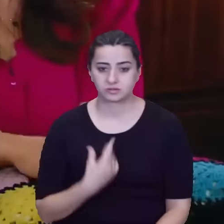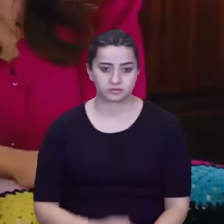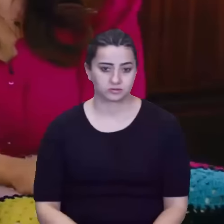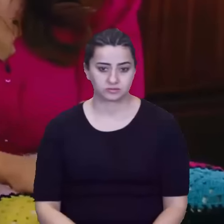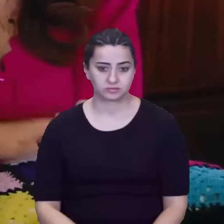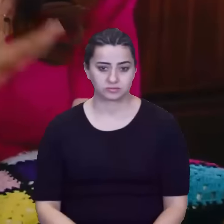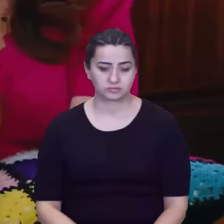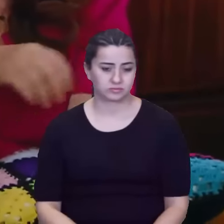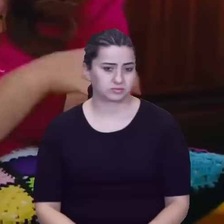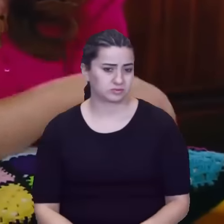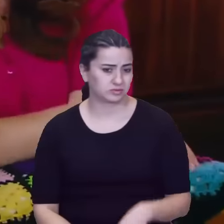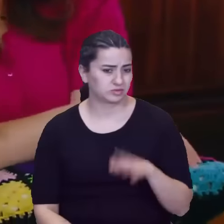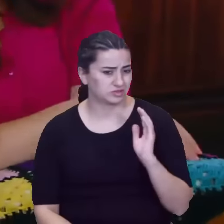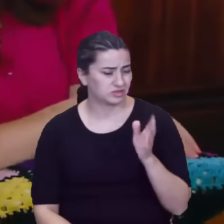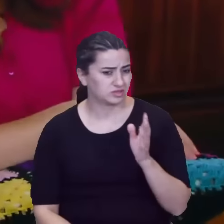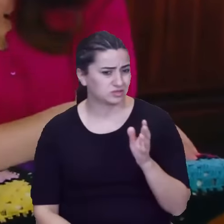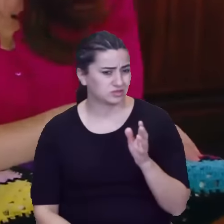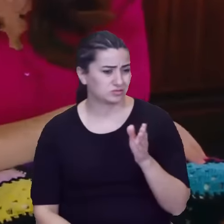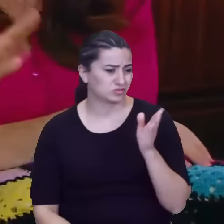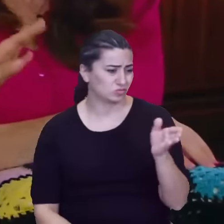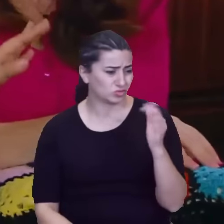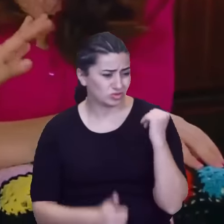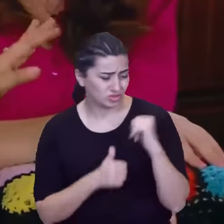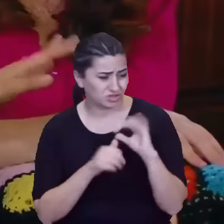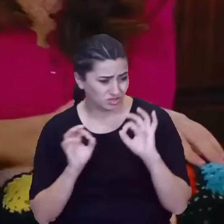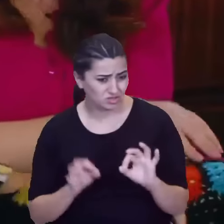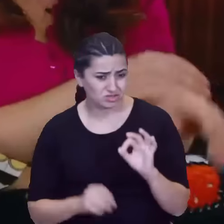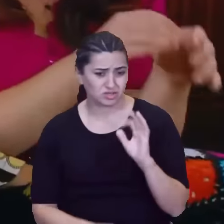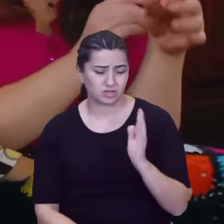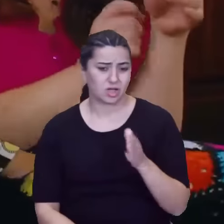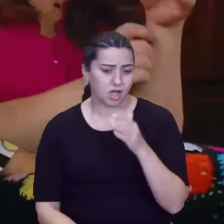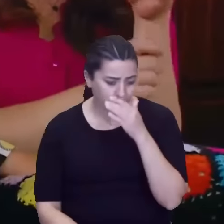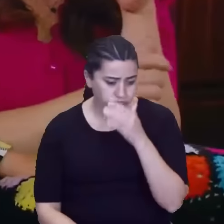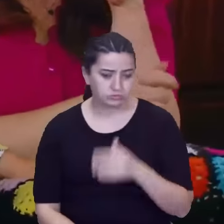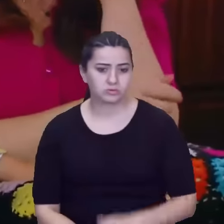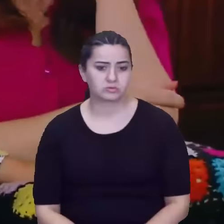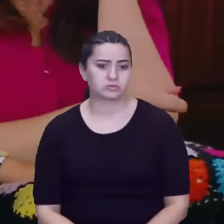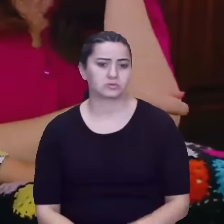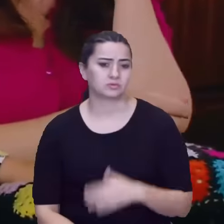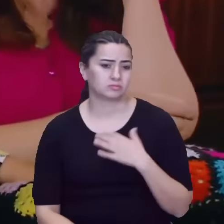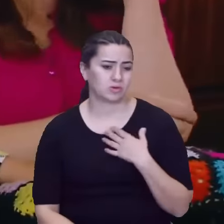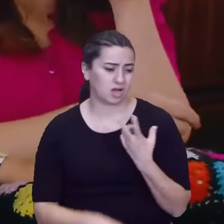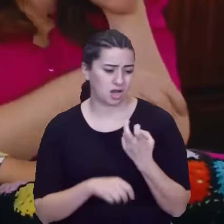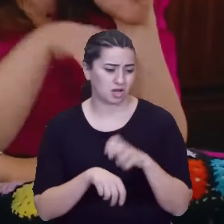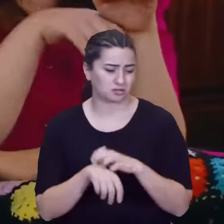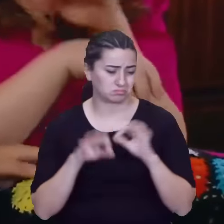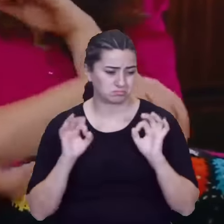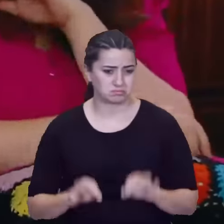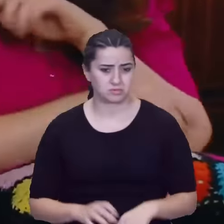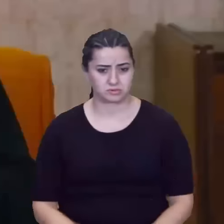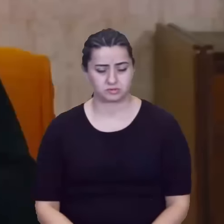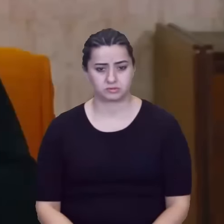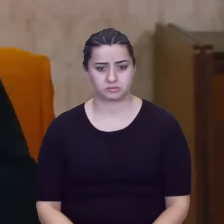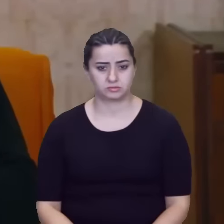Aha. Ay. Ay bu yine mi burada? Ay benim yine alerjim tuttu